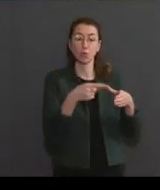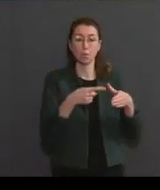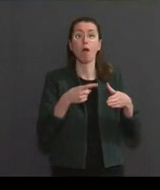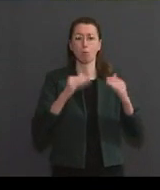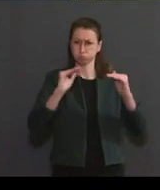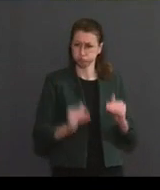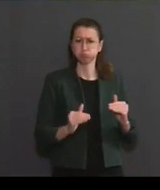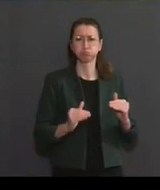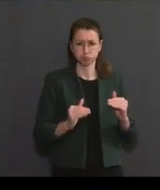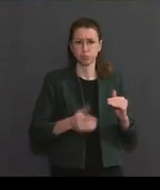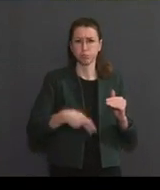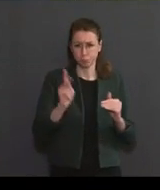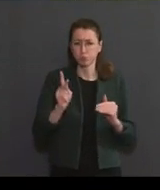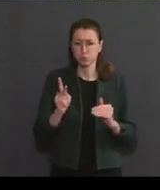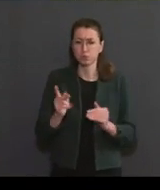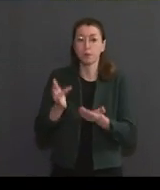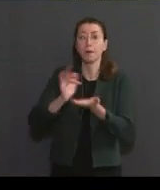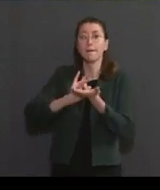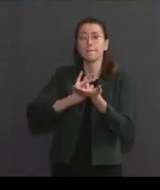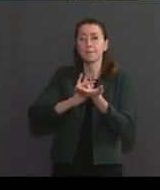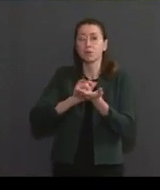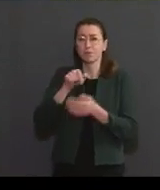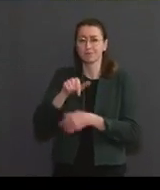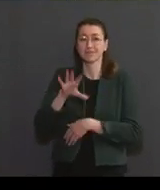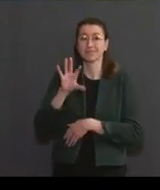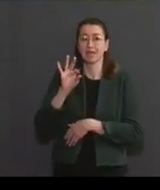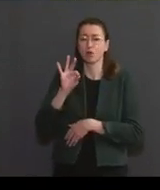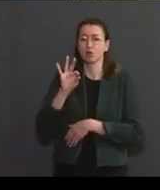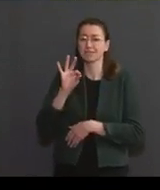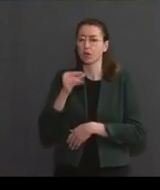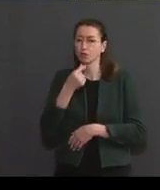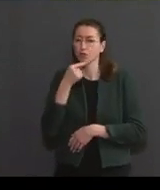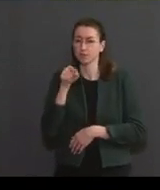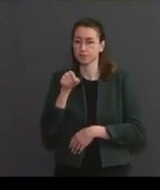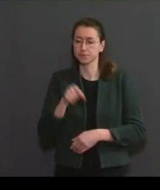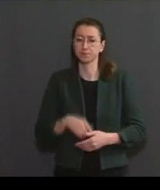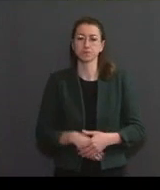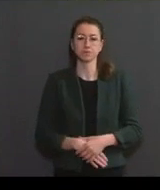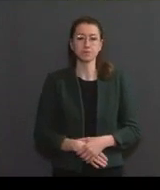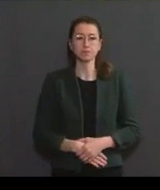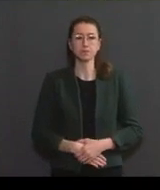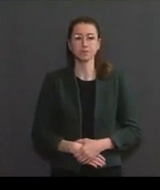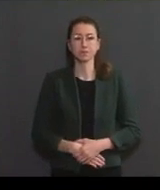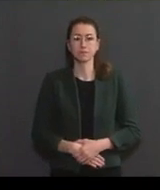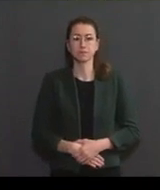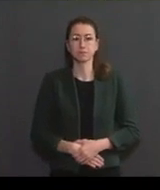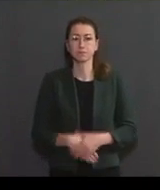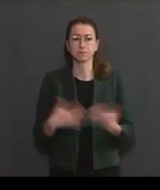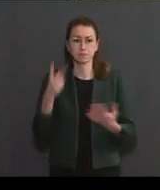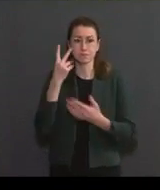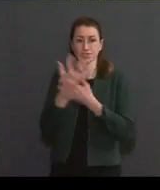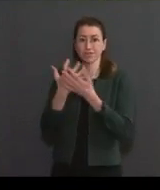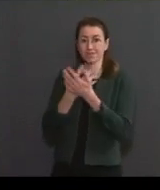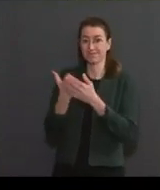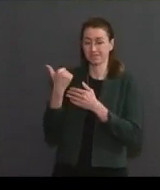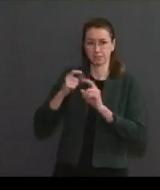est exactement de 50 ans. Si on s'intéresse aux hospitalisations, elles ont également